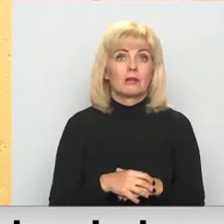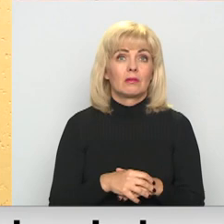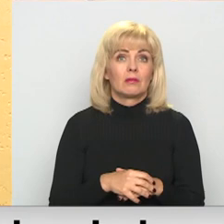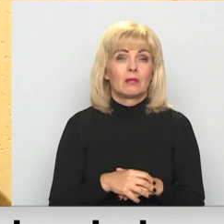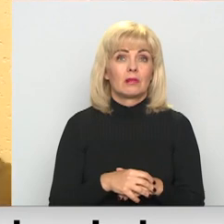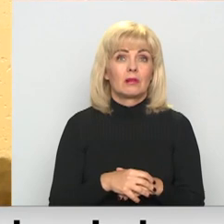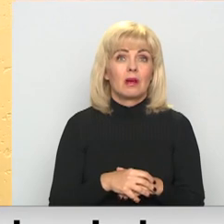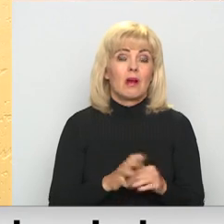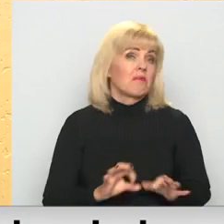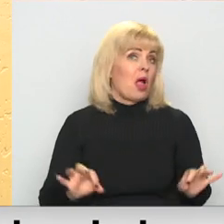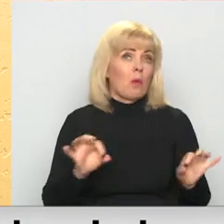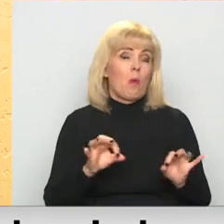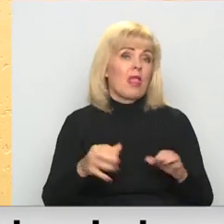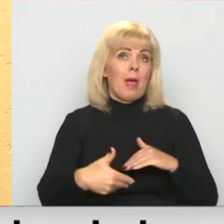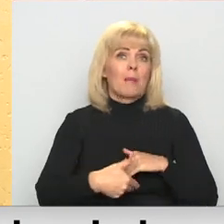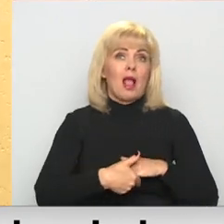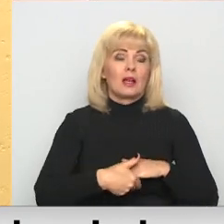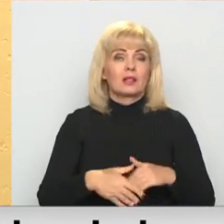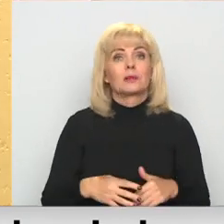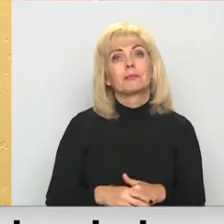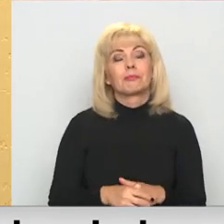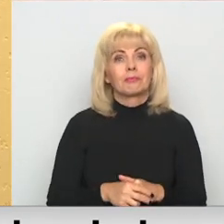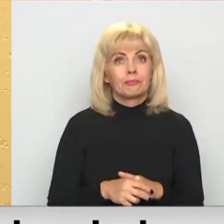Ko es man piepalīdu? Neko. Jūs